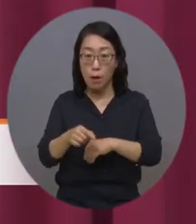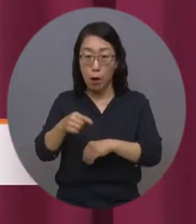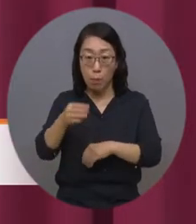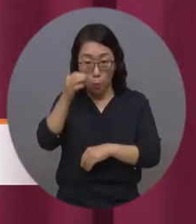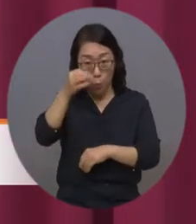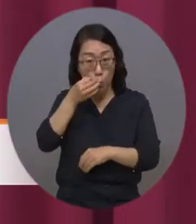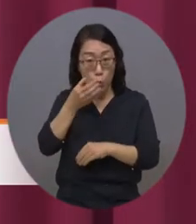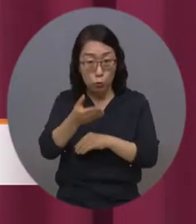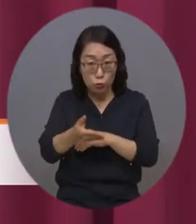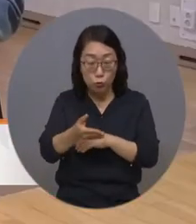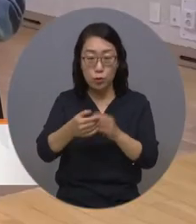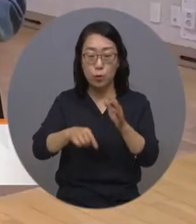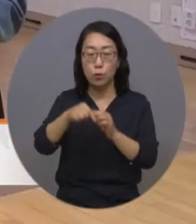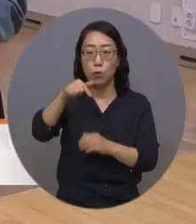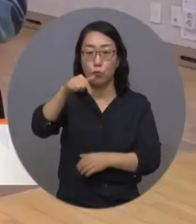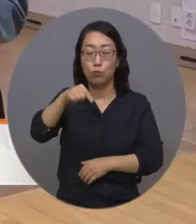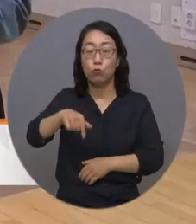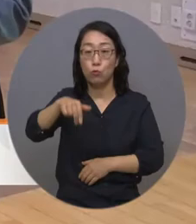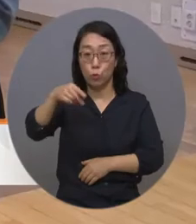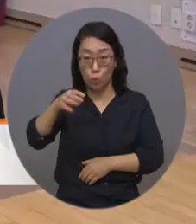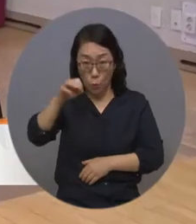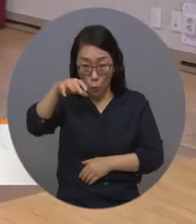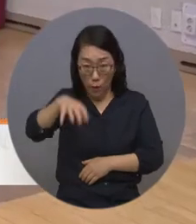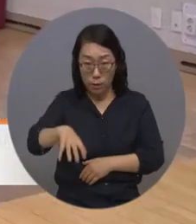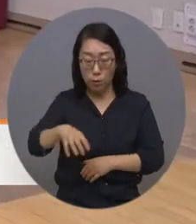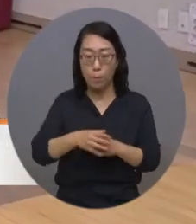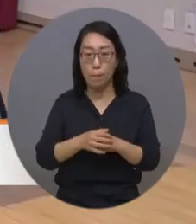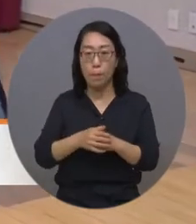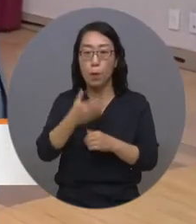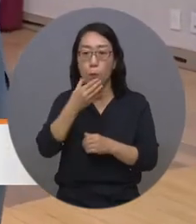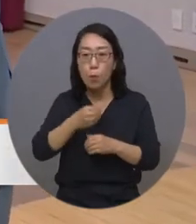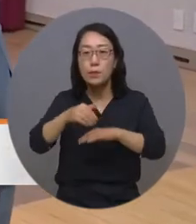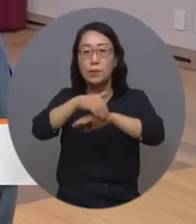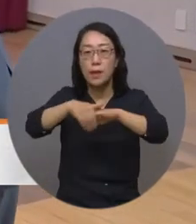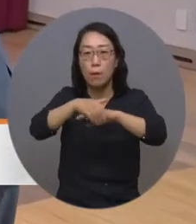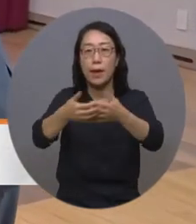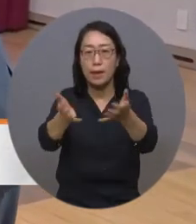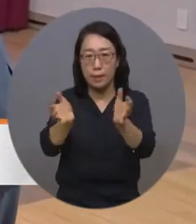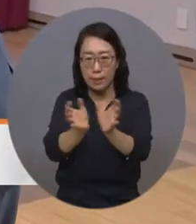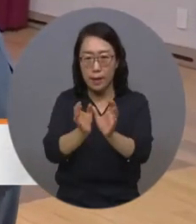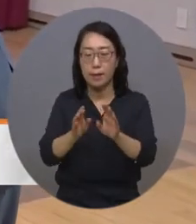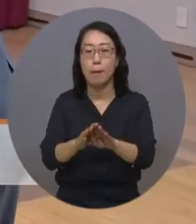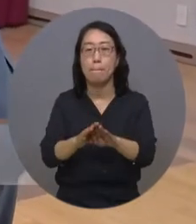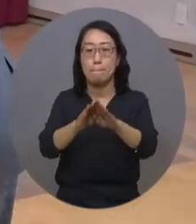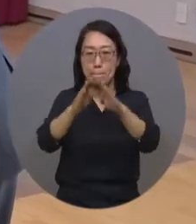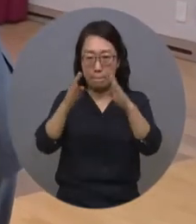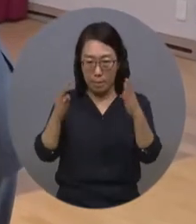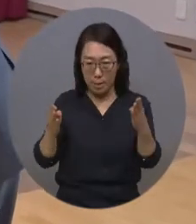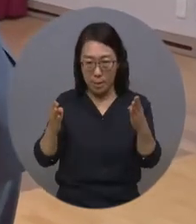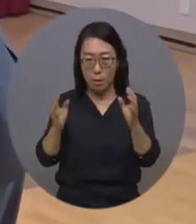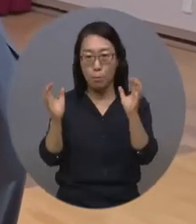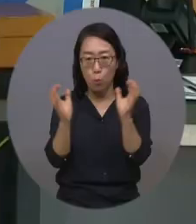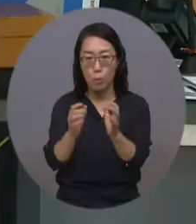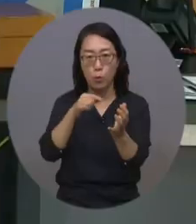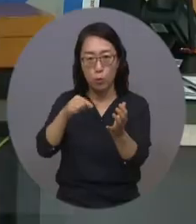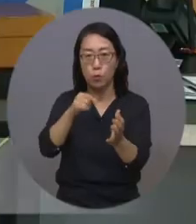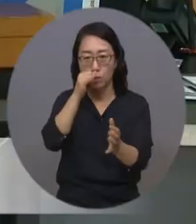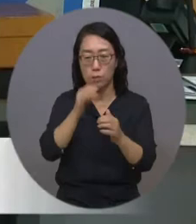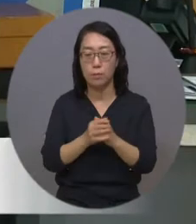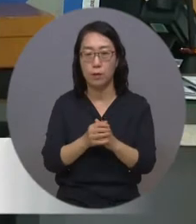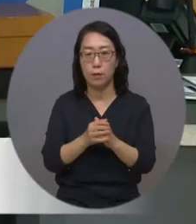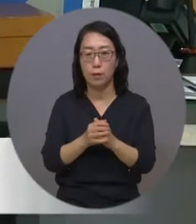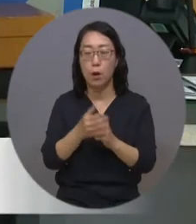선정된 국동에서 마을 복지계획단 발대식과 워크숍이 열렸습니다.